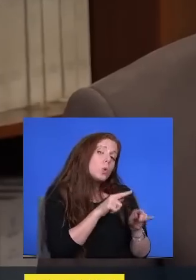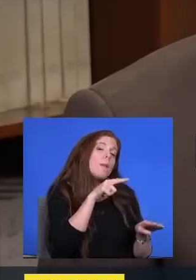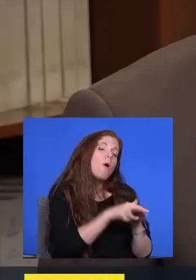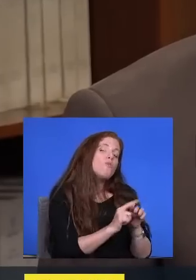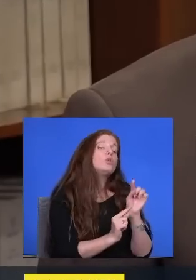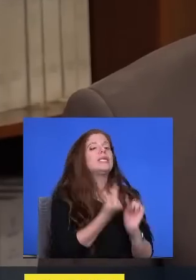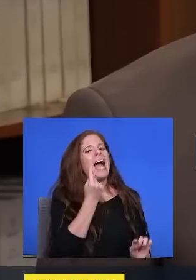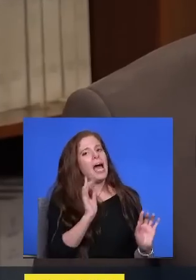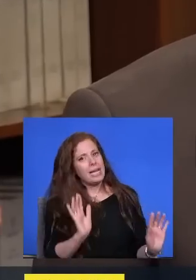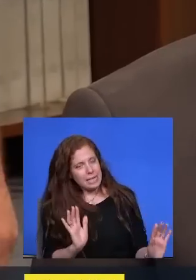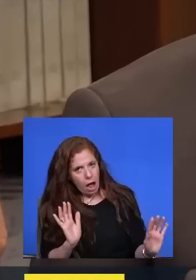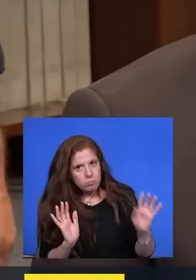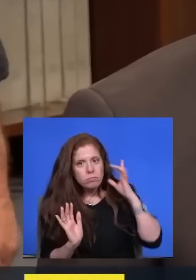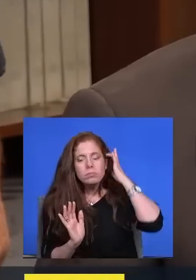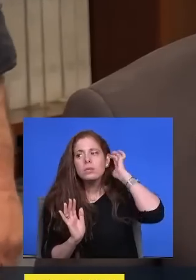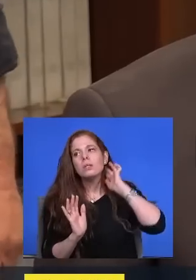בסך הכל מדובר